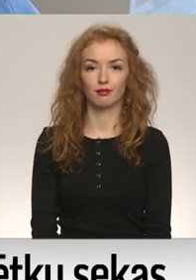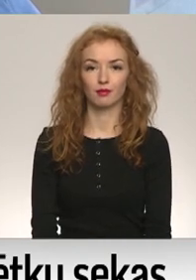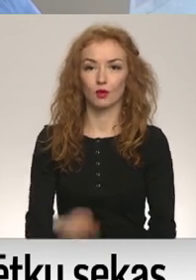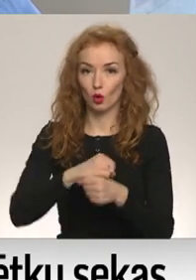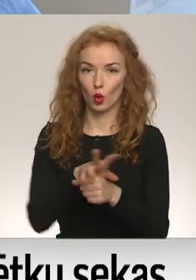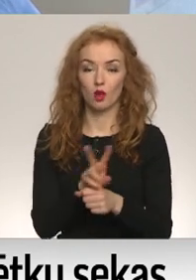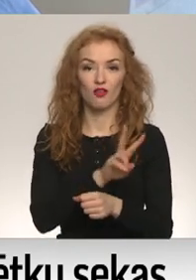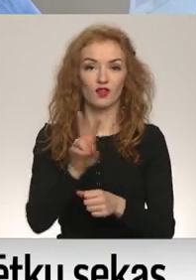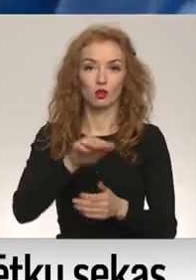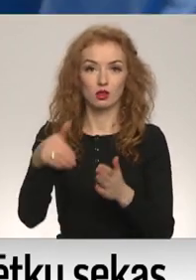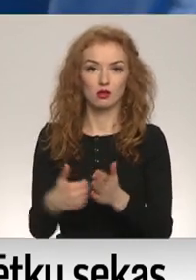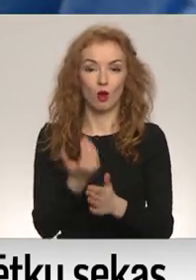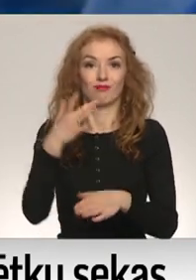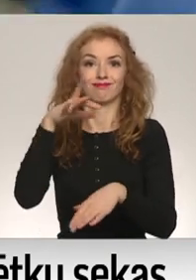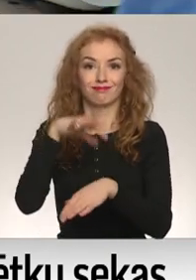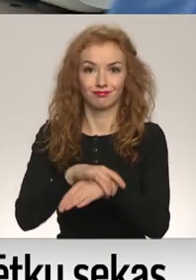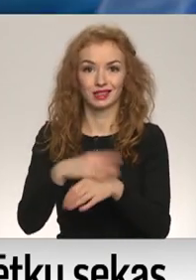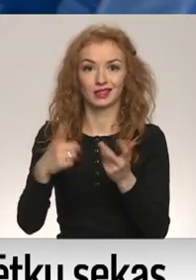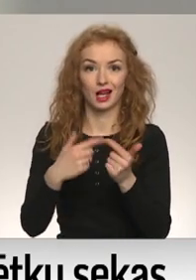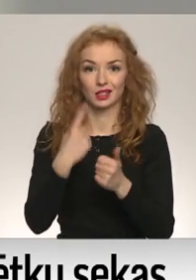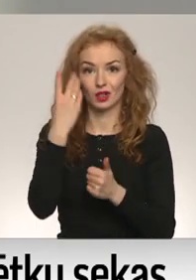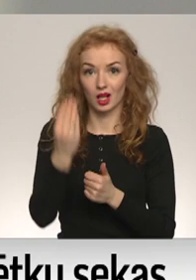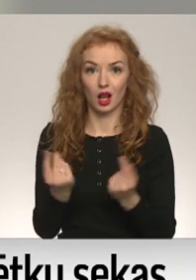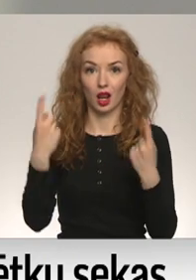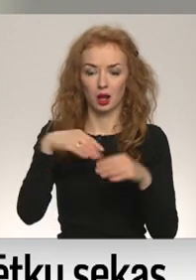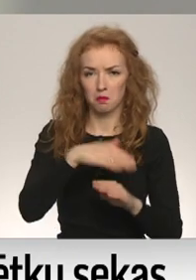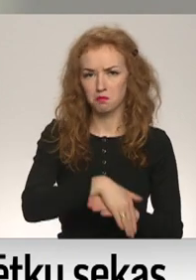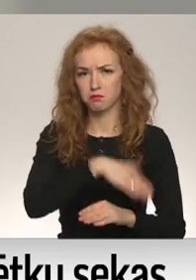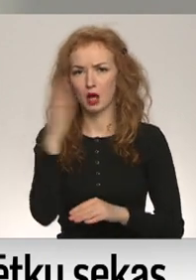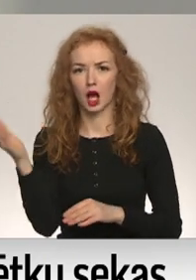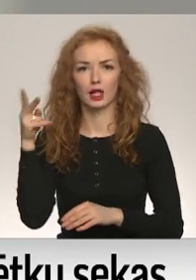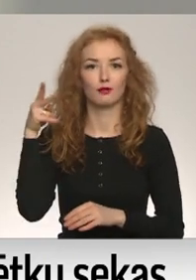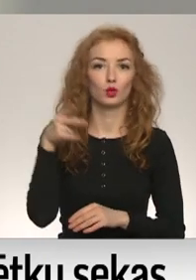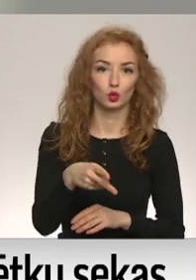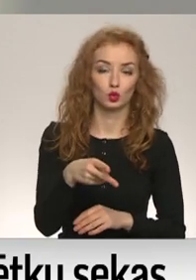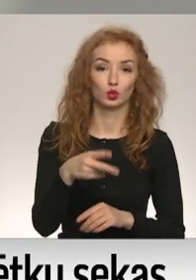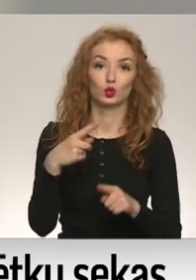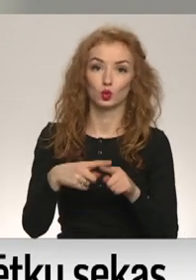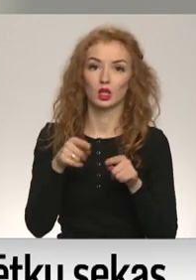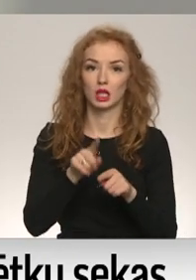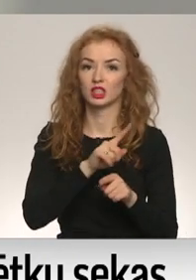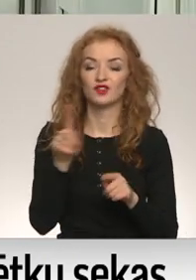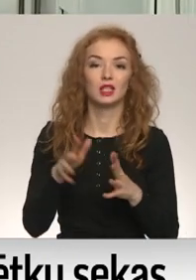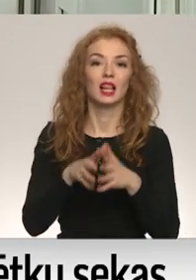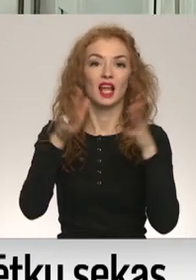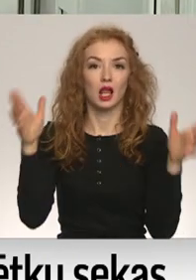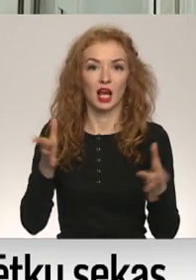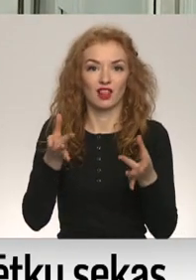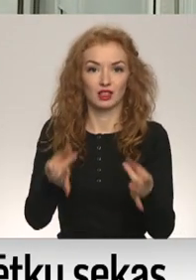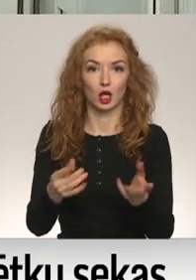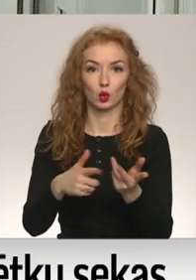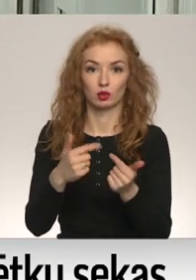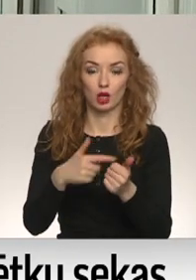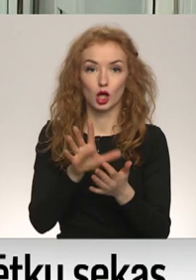Covida jaunatklāto gadījumu skaits vienā diennaktī atkal pārsniedzis 2000, un tas ir lielākais inficēto